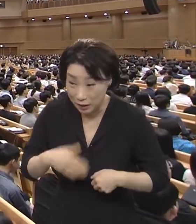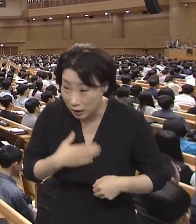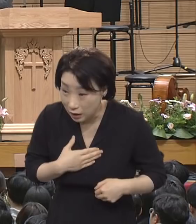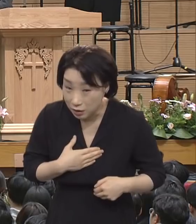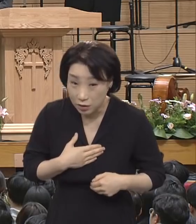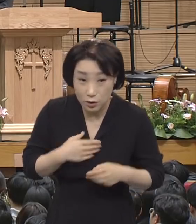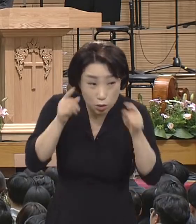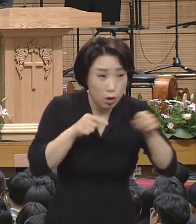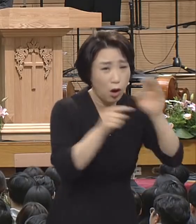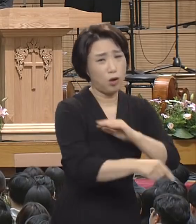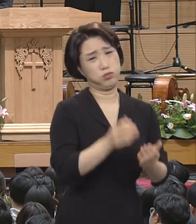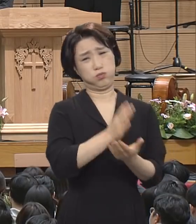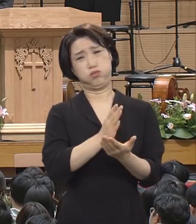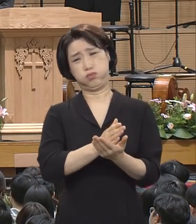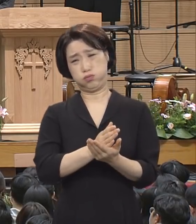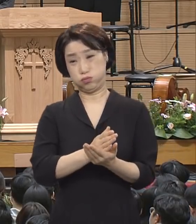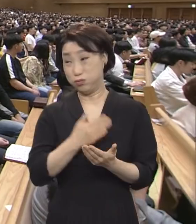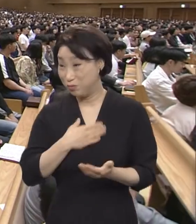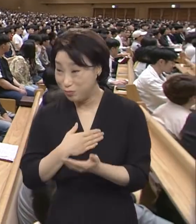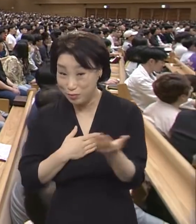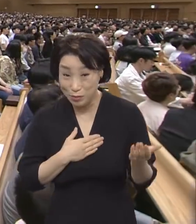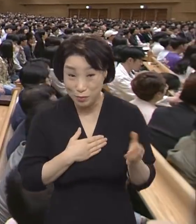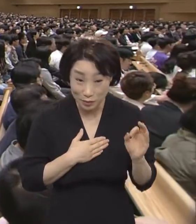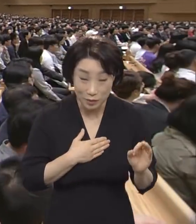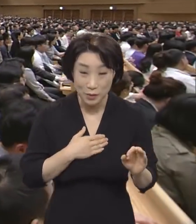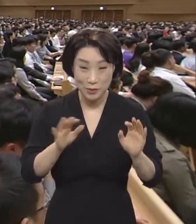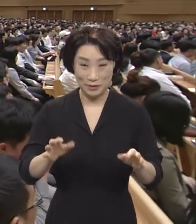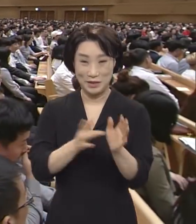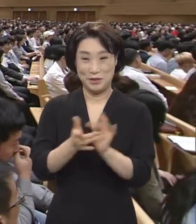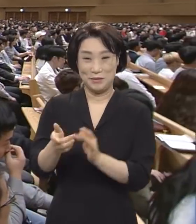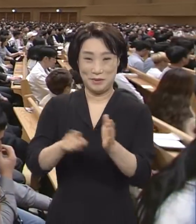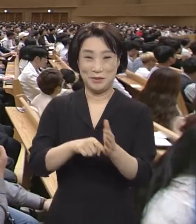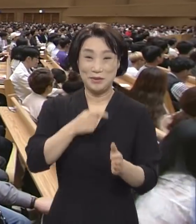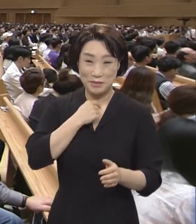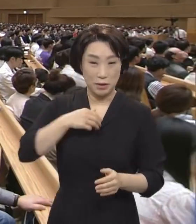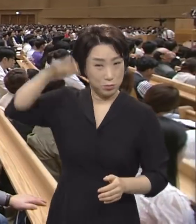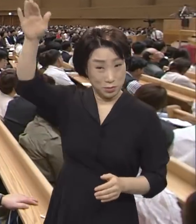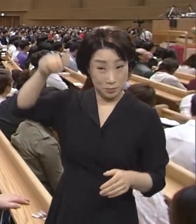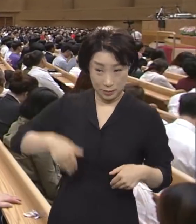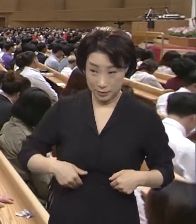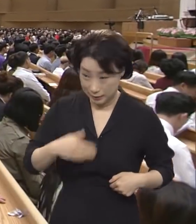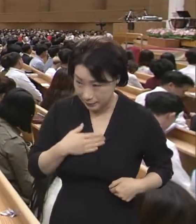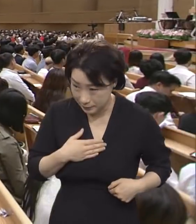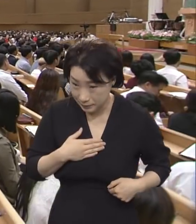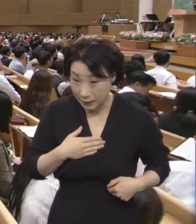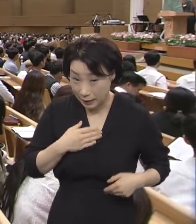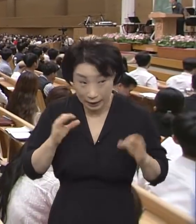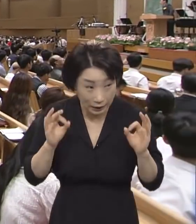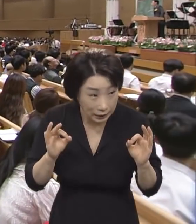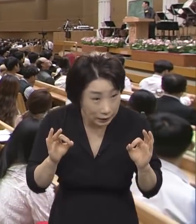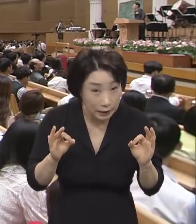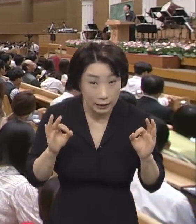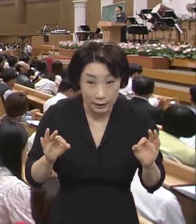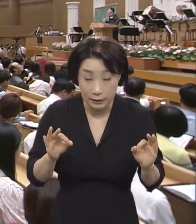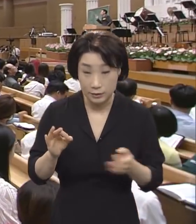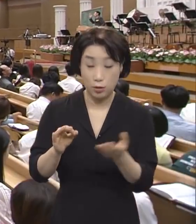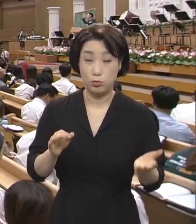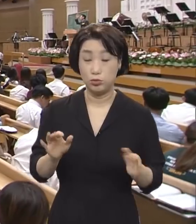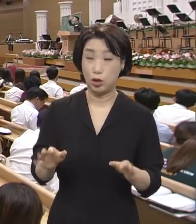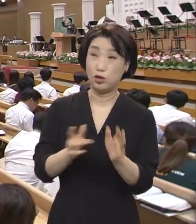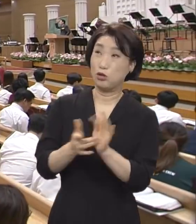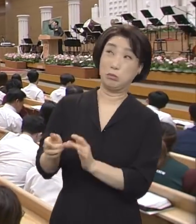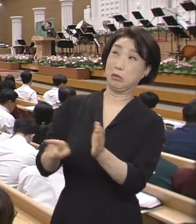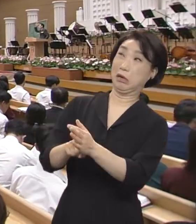지옥 가면 안 되다녀 그러니까 오늘 예수 믿는다고 손 들여야 해요 알았어요? 무대로